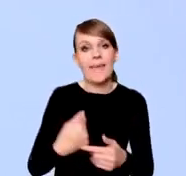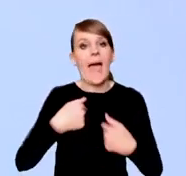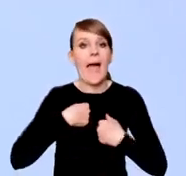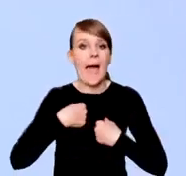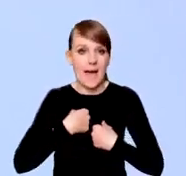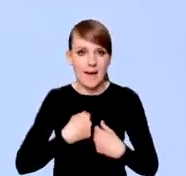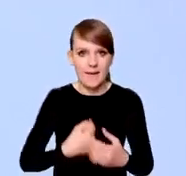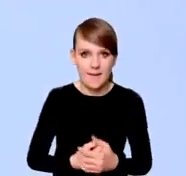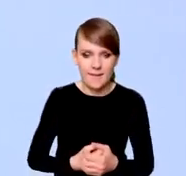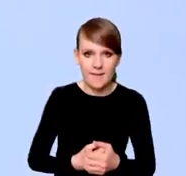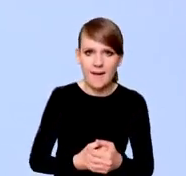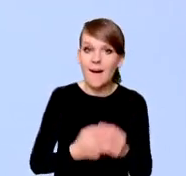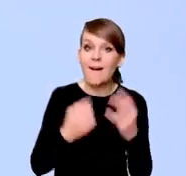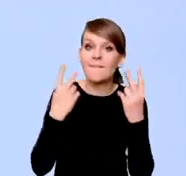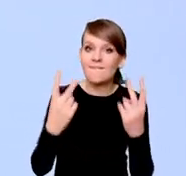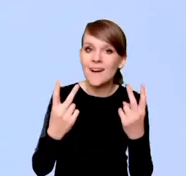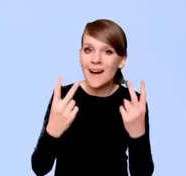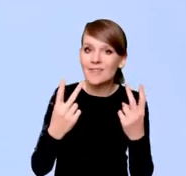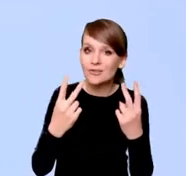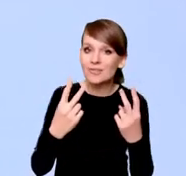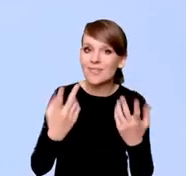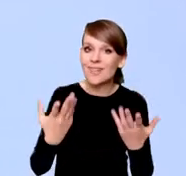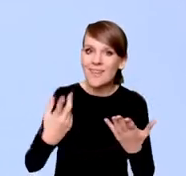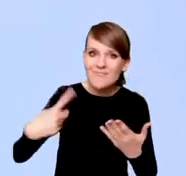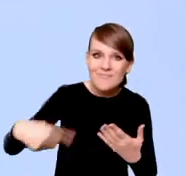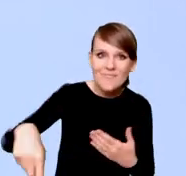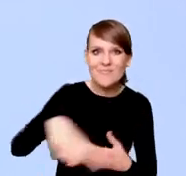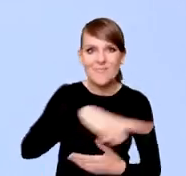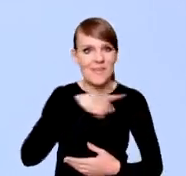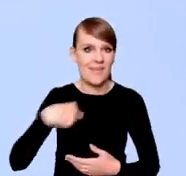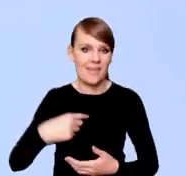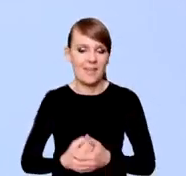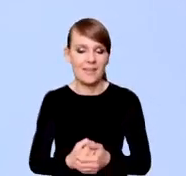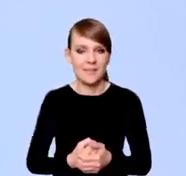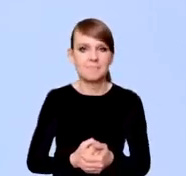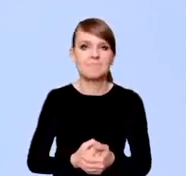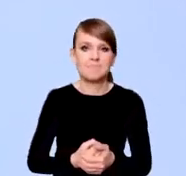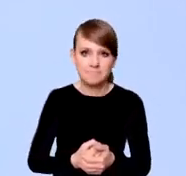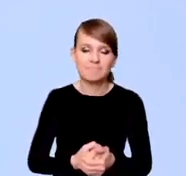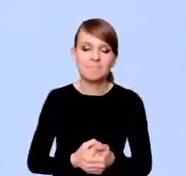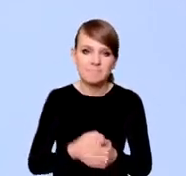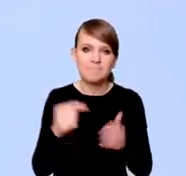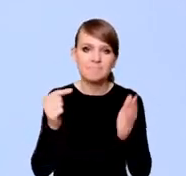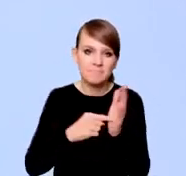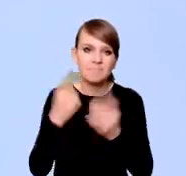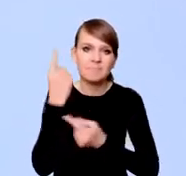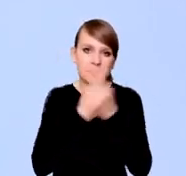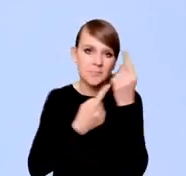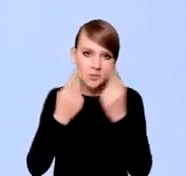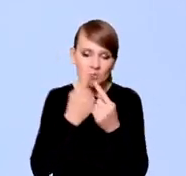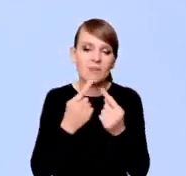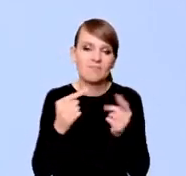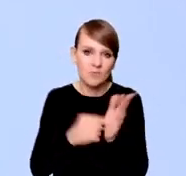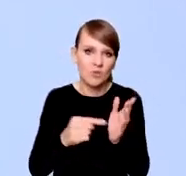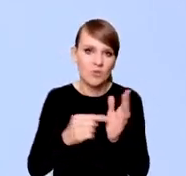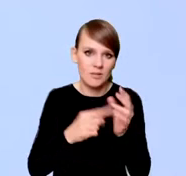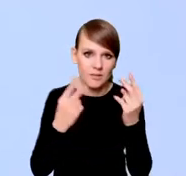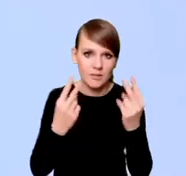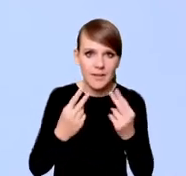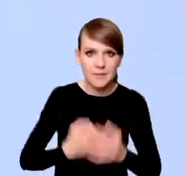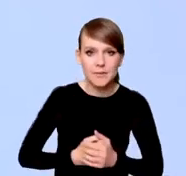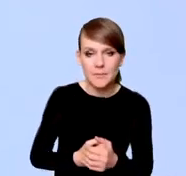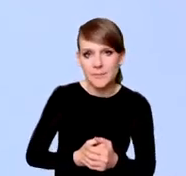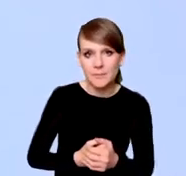a ważne są my. I to właśnie się, myślę, że wpisuje, ale jakbyście